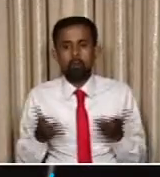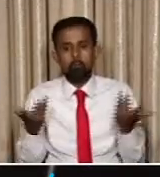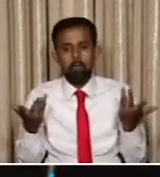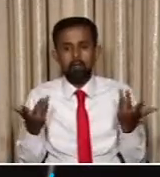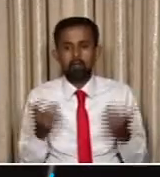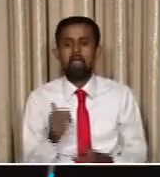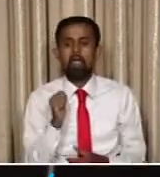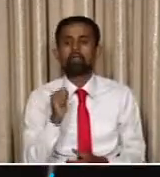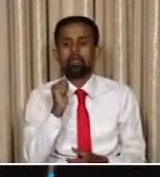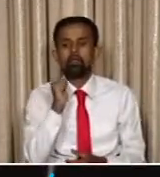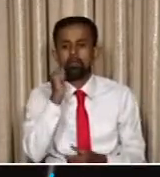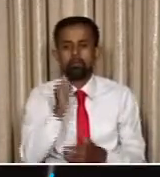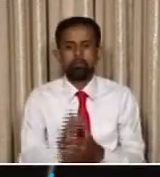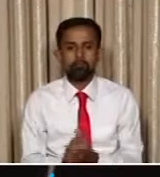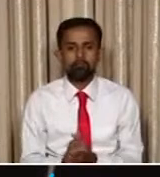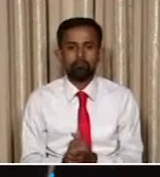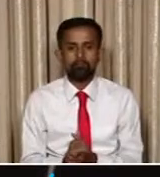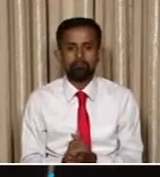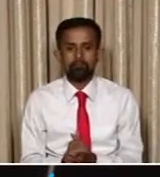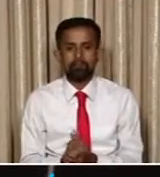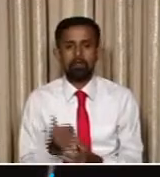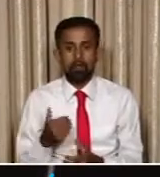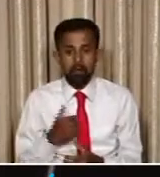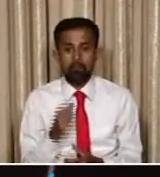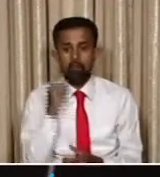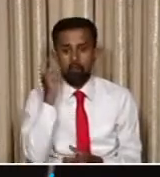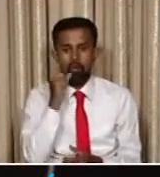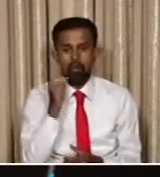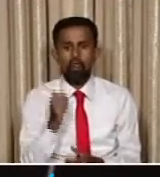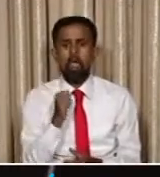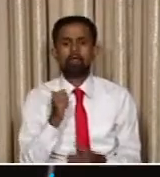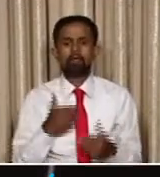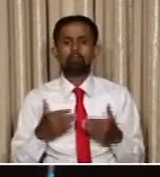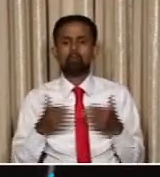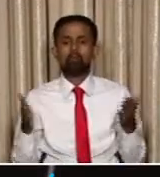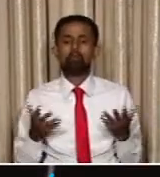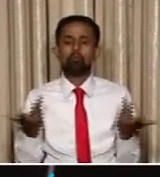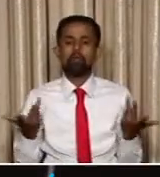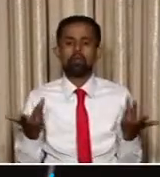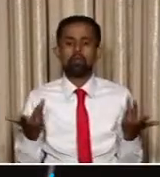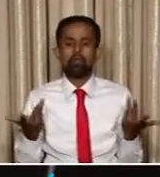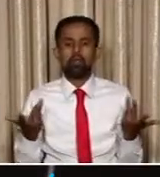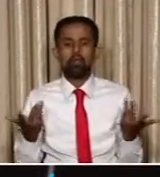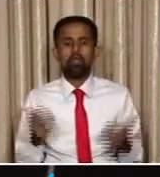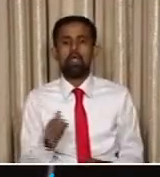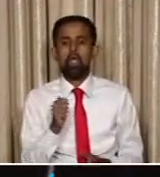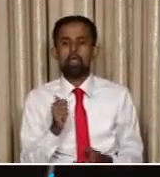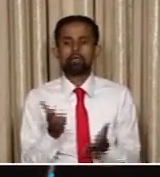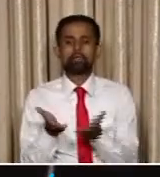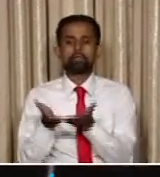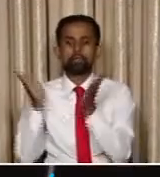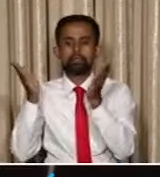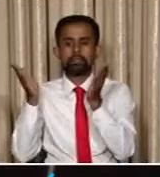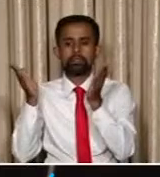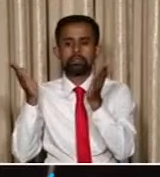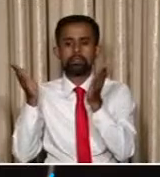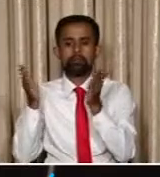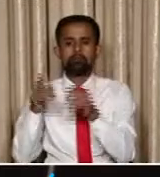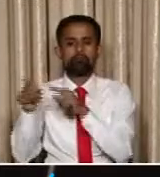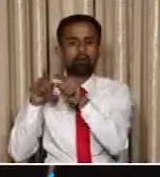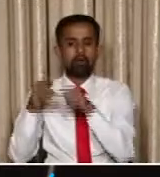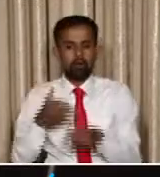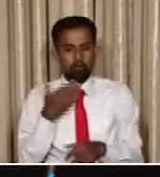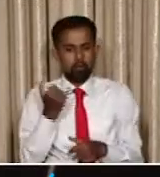හේතුව අන්න ඒක තමයි අපි හොයන්න ඕනේ ඇයි අපිට මේක විවෘත කරන්න බැරි ඇයි අපිට ඉන්දියාවේ ගෝවා වගේ වෙන්න බැරි ඇයි